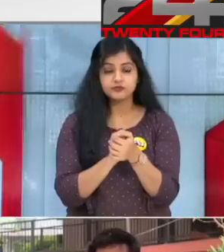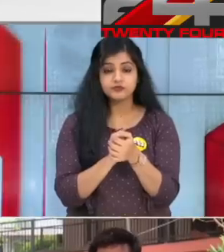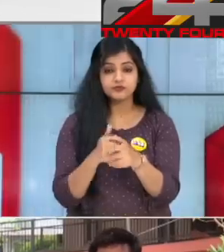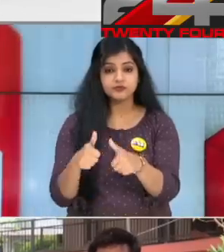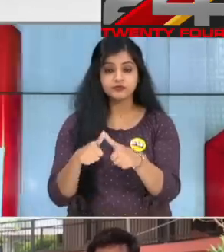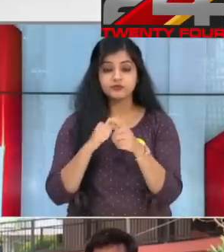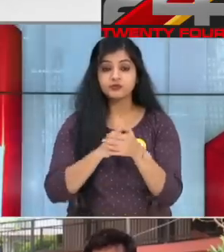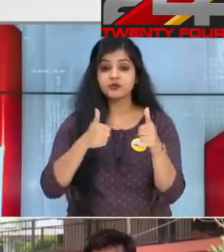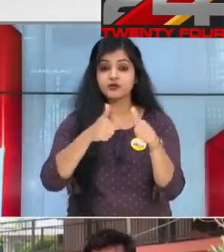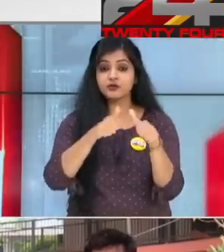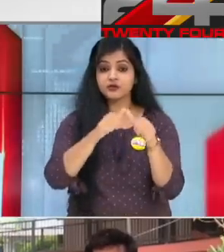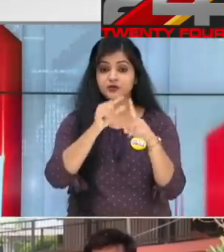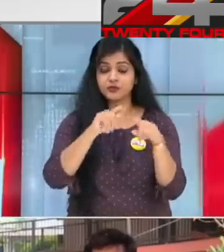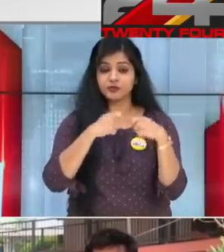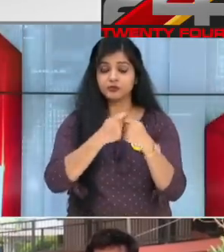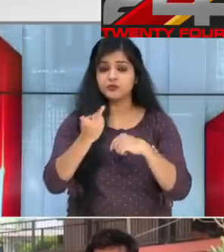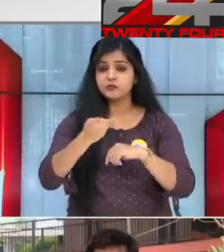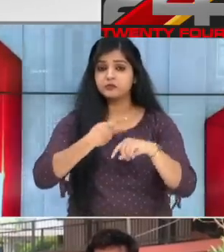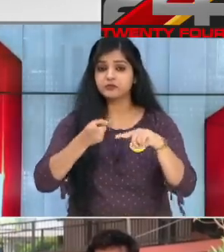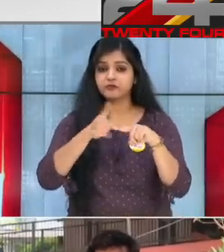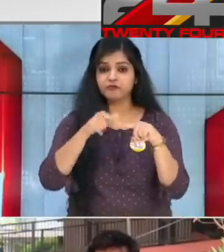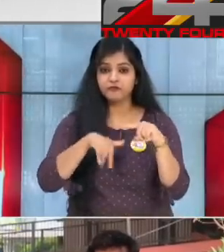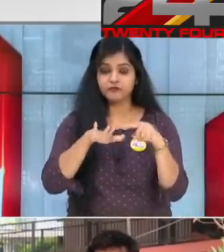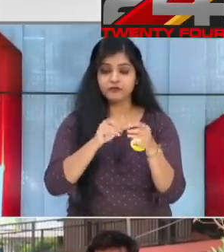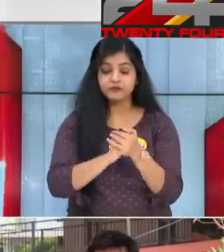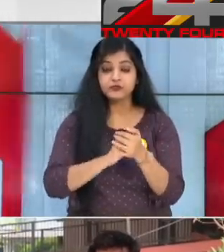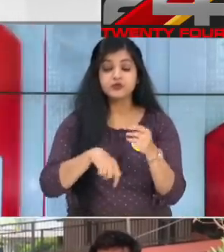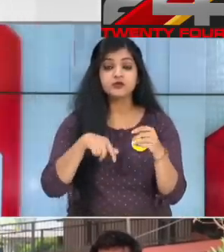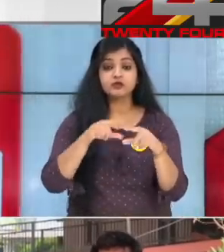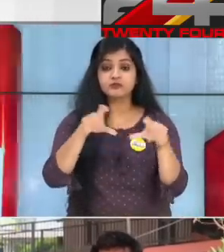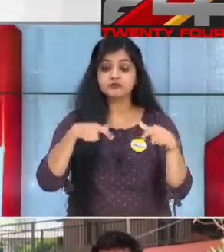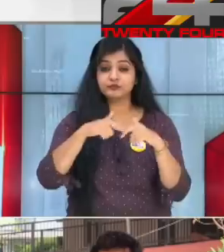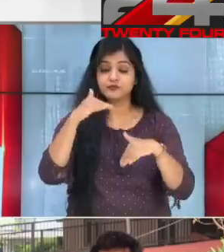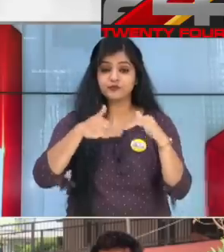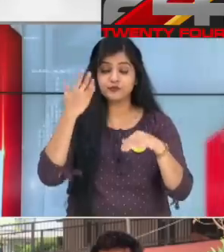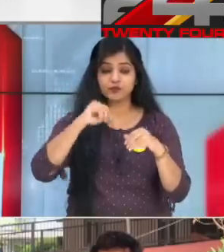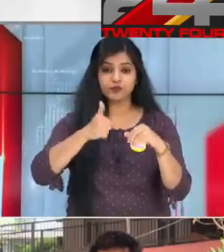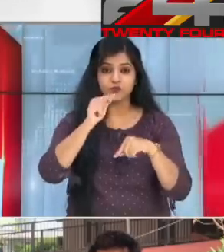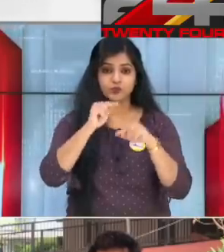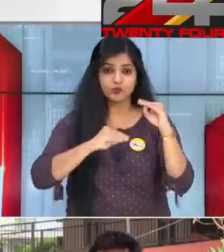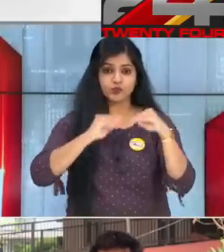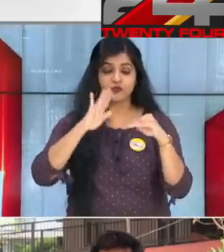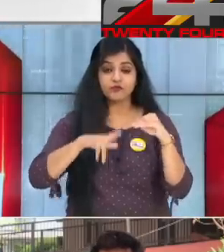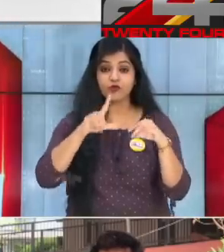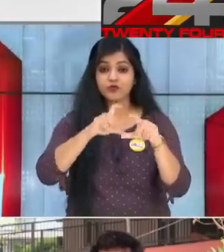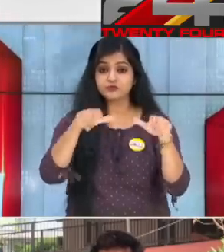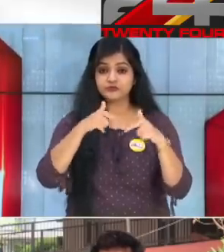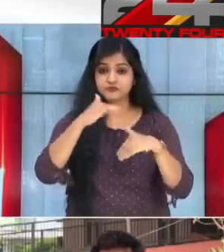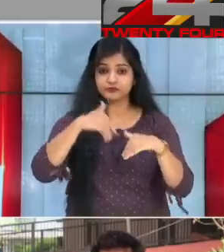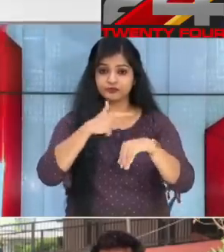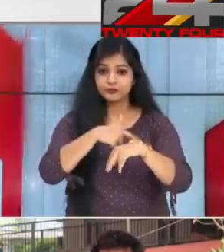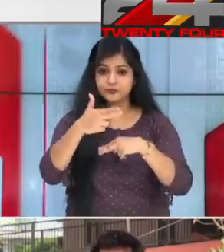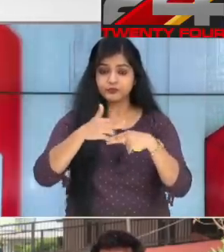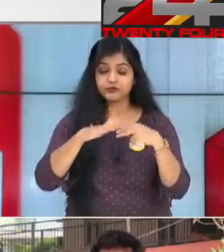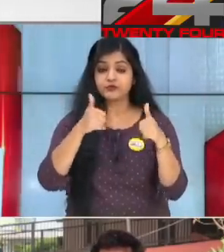പ്രവിധ, ആം ആദ്മി പാർട്ടിയെ സംബന്ധിച്ച് കനത്ത തിരിച്ചടിയാണ് ഉണ്ടായിരിക്കുന്നത്. കാരണം നിയമസഭയിലടക്കം വലിയ വിജയം നേടി മുന്നോട്ട് പോകുന്നതിനിടയിലാണ് ഇപ്പോൾ ലോക്സഭാ തെരഞ്ഞെടുപ്പ് വരാനിരിക്കുന്നത്. ലോക്സഭയിൽ